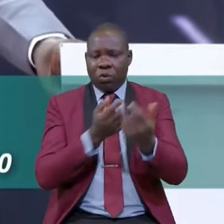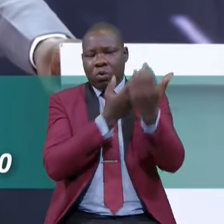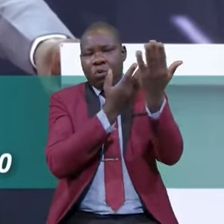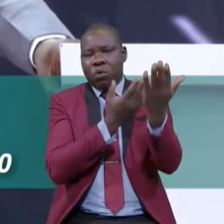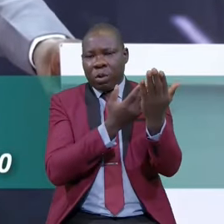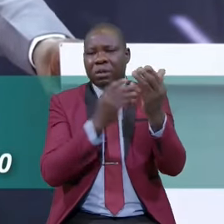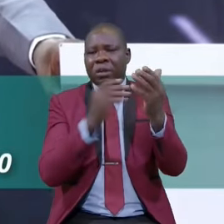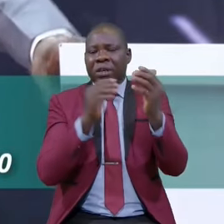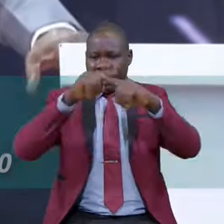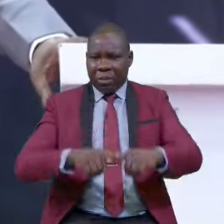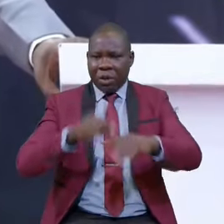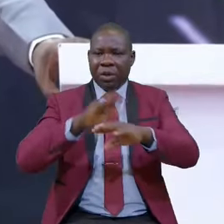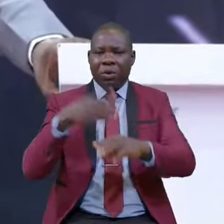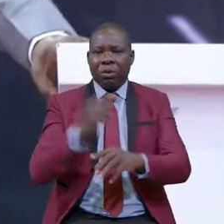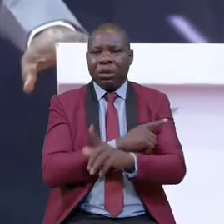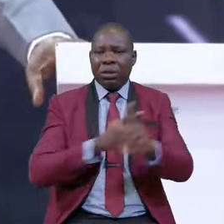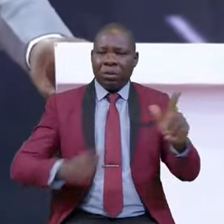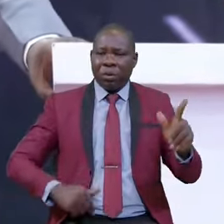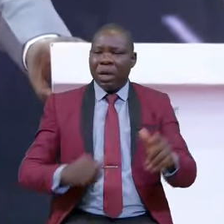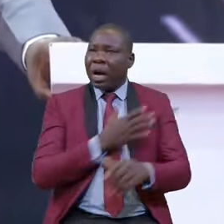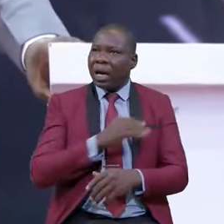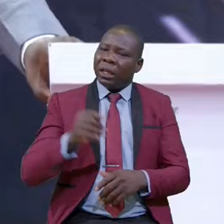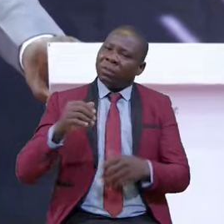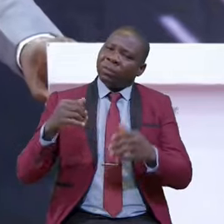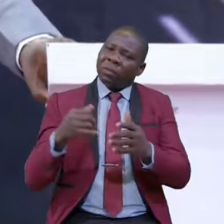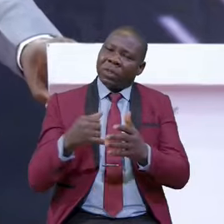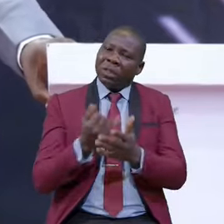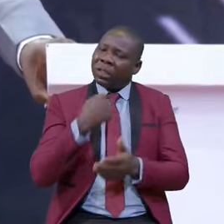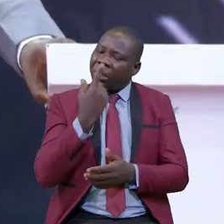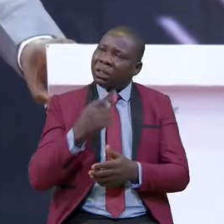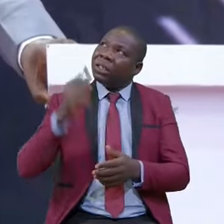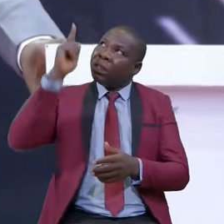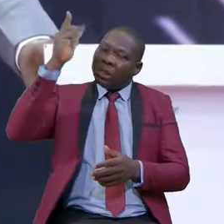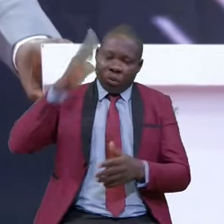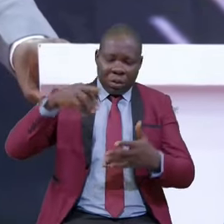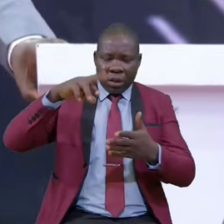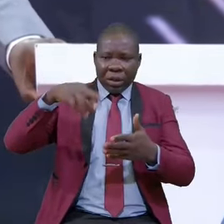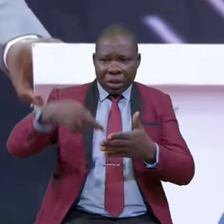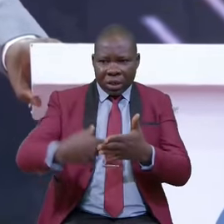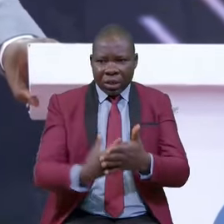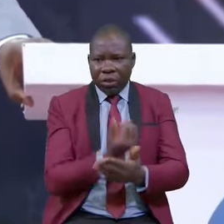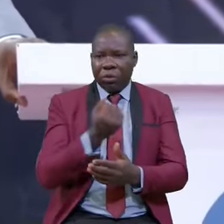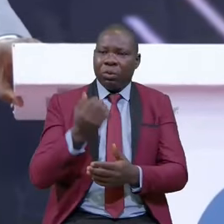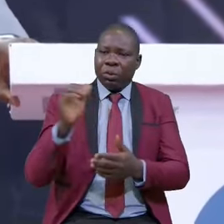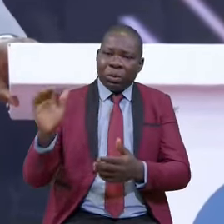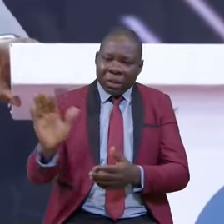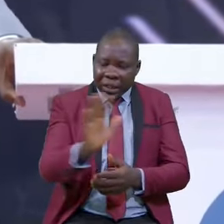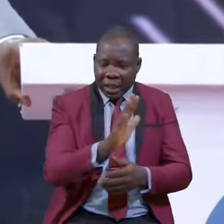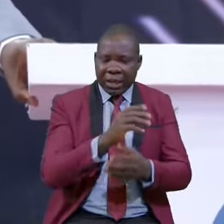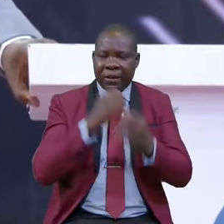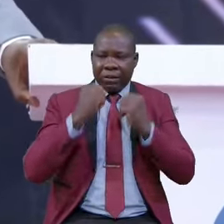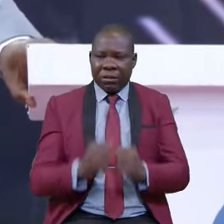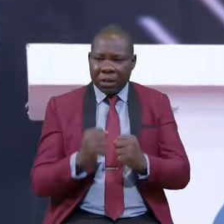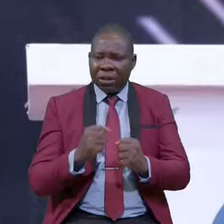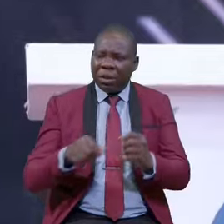l'Éternel. Et ils renouvellent leur force. Chaque fois que tu te sens faible, ne continue